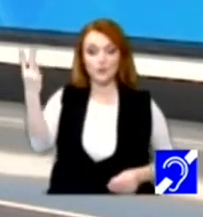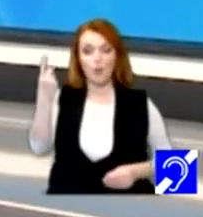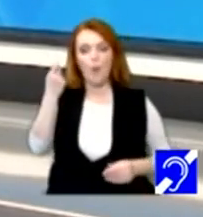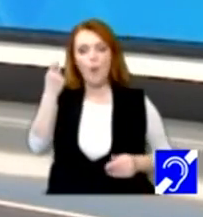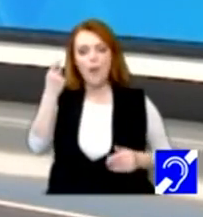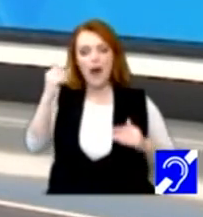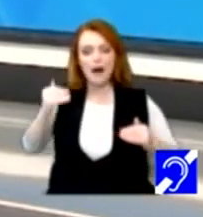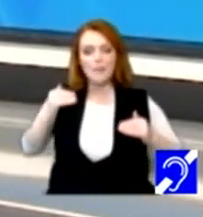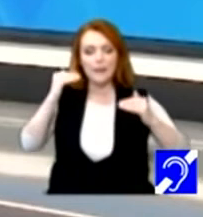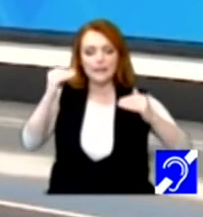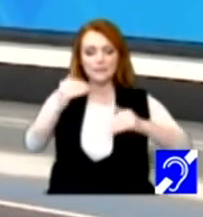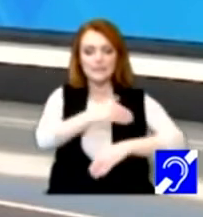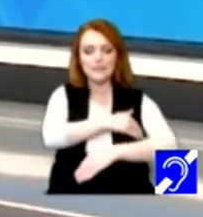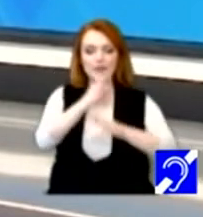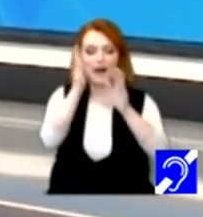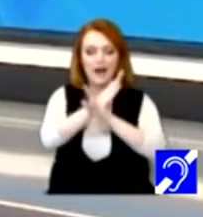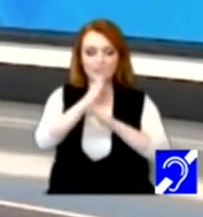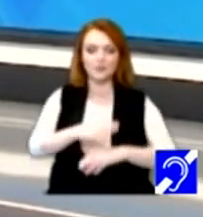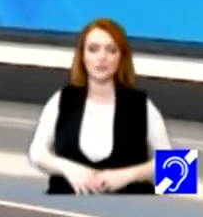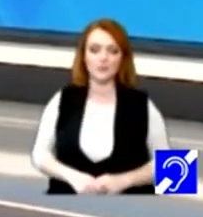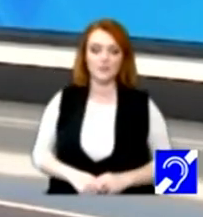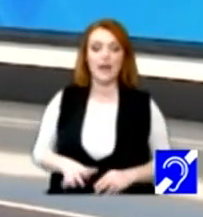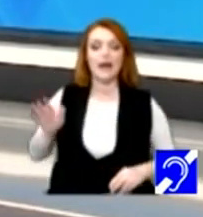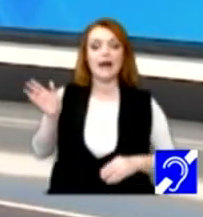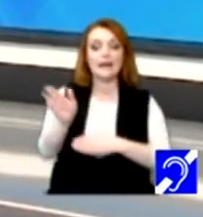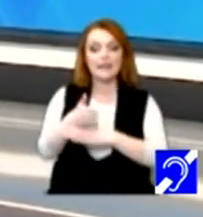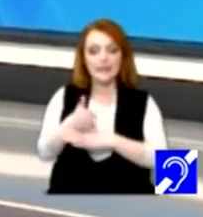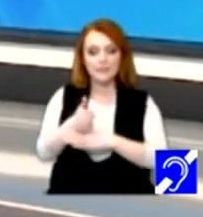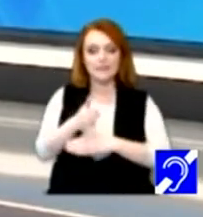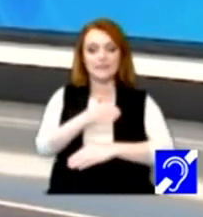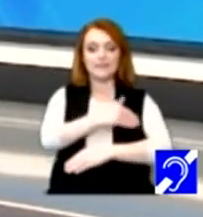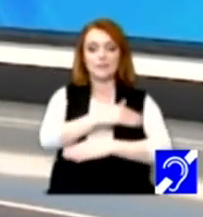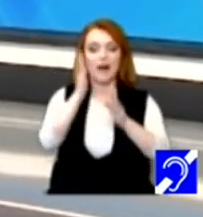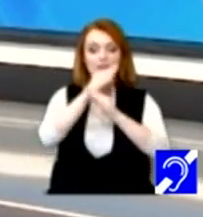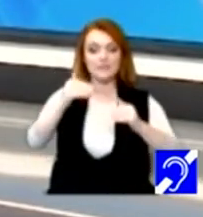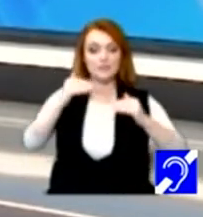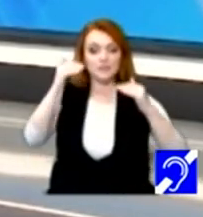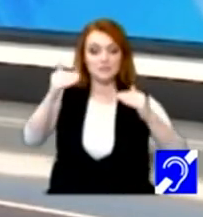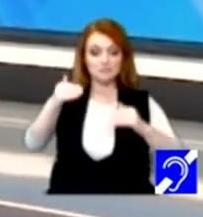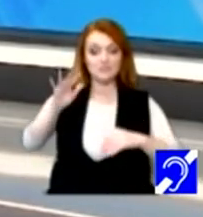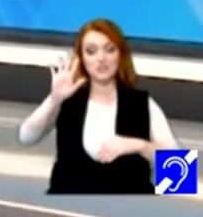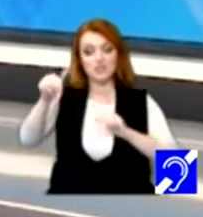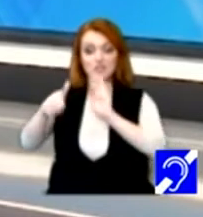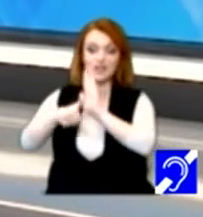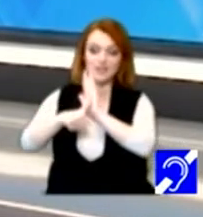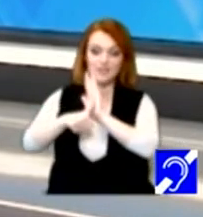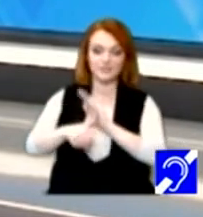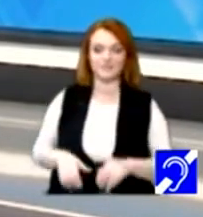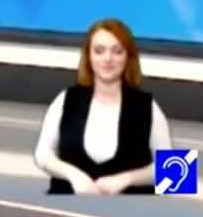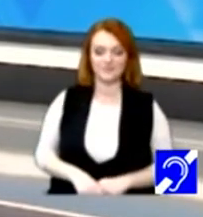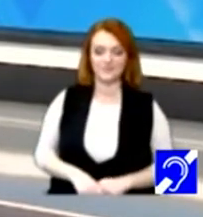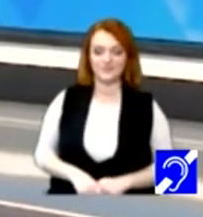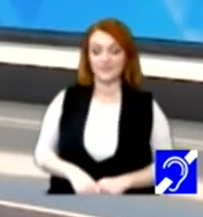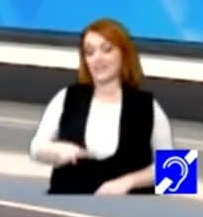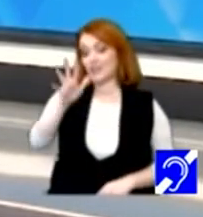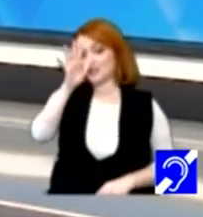însă prin unele raioane o să cadă lapoviță. La Râbnița, termometrele ne vor indica la prânz 5-6 grade Celsius.